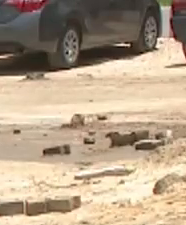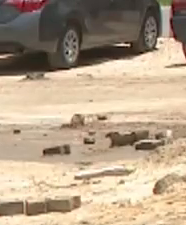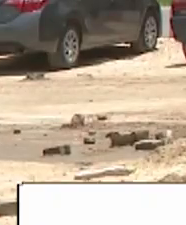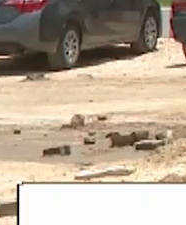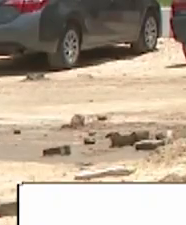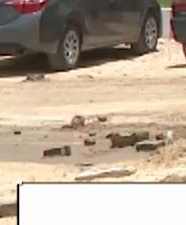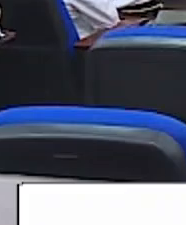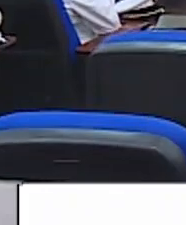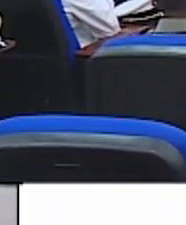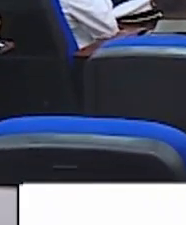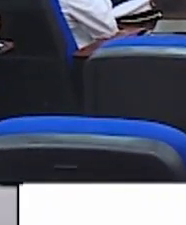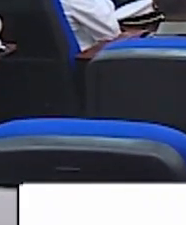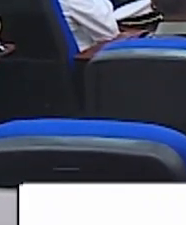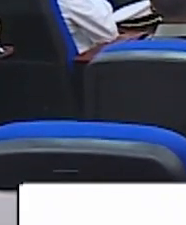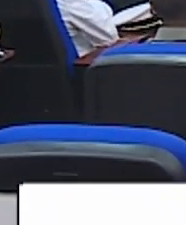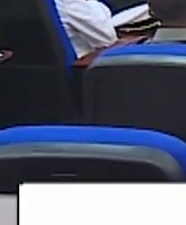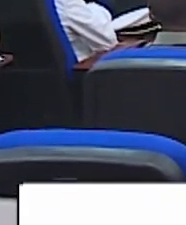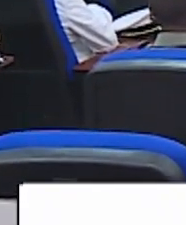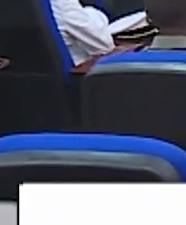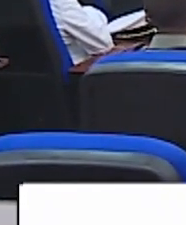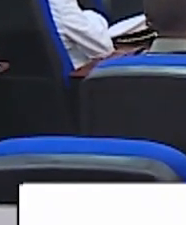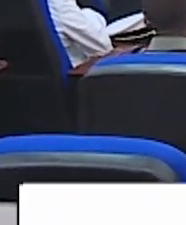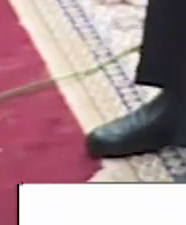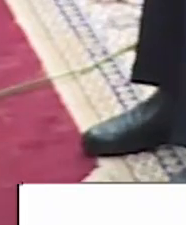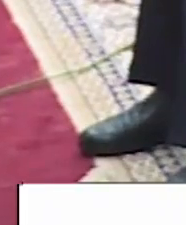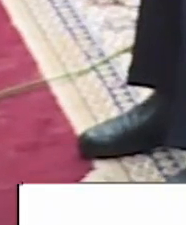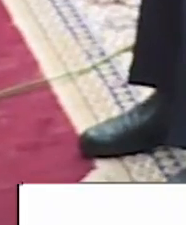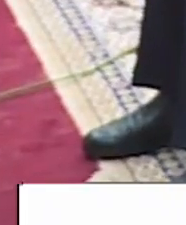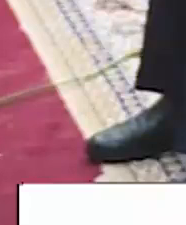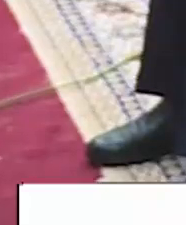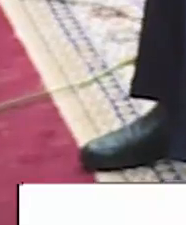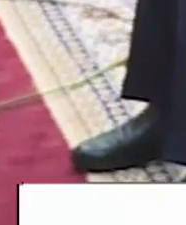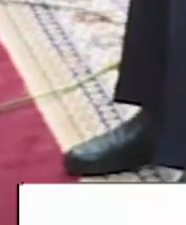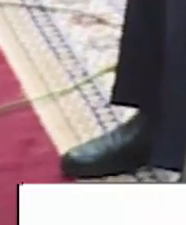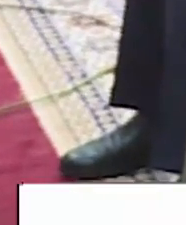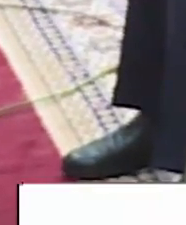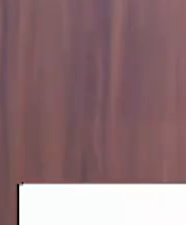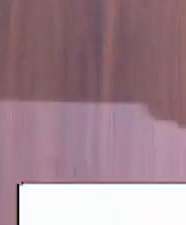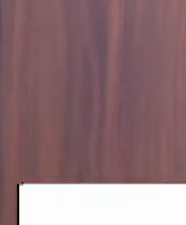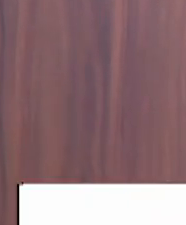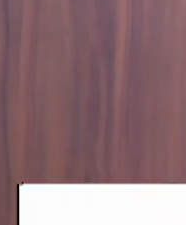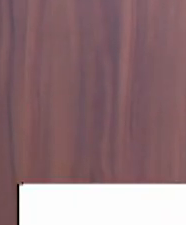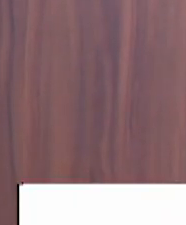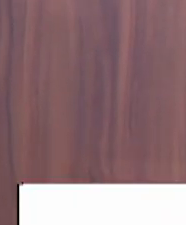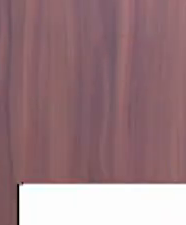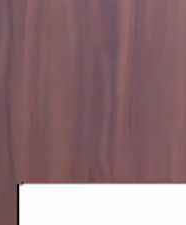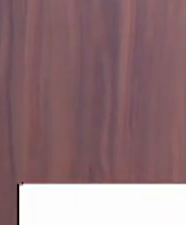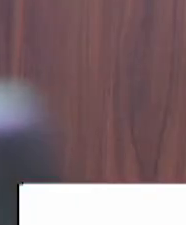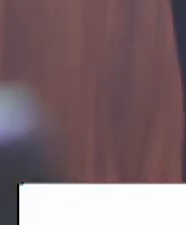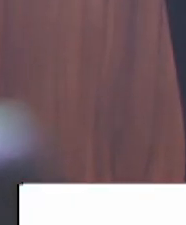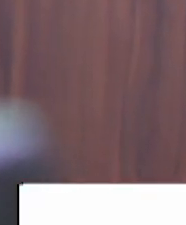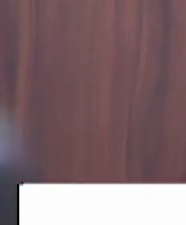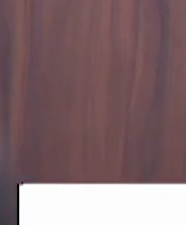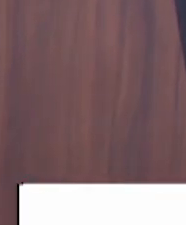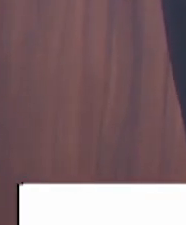وزير الدفاع الوطني يشرف بمقر الكليه الوطنيه للقياده والاركان في نواكشوط على حفل تخرج الدفعه السابعه ع من